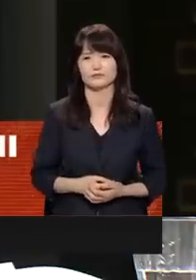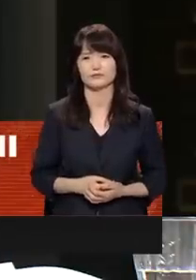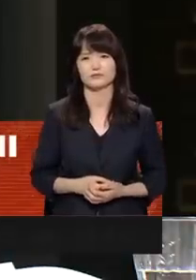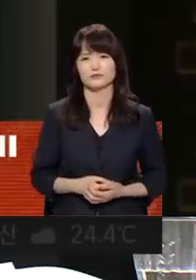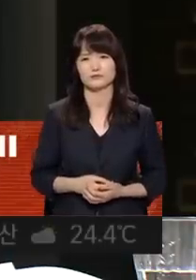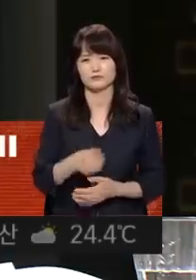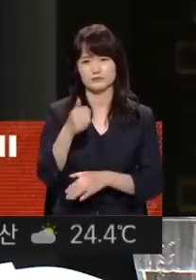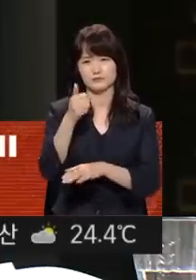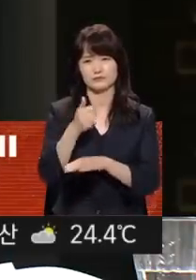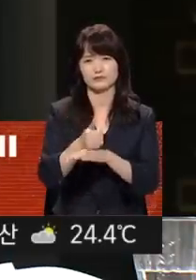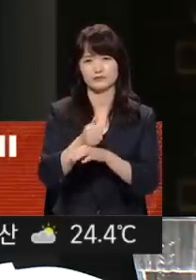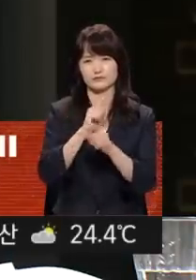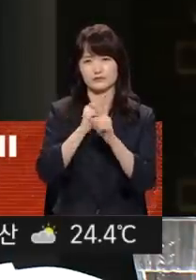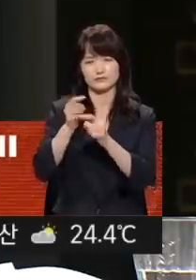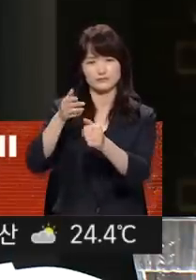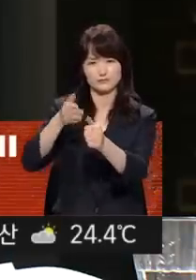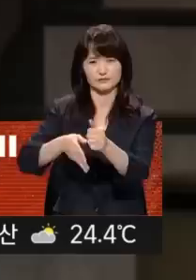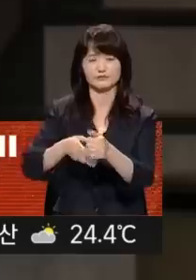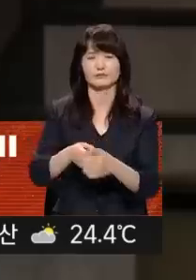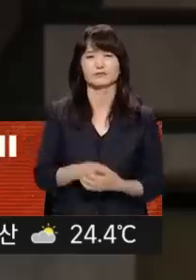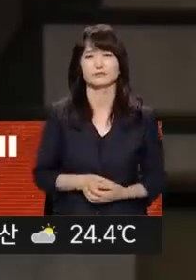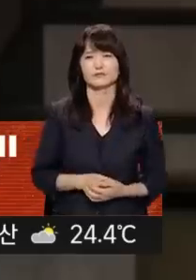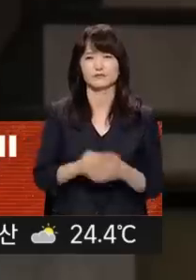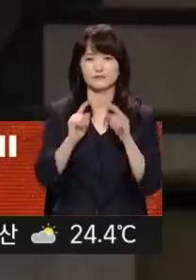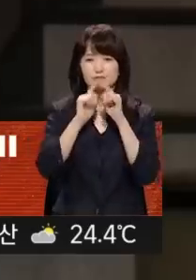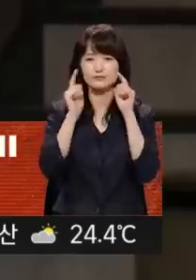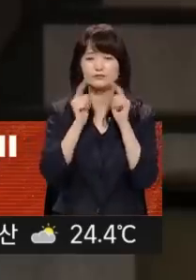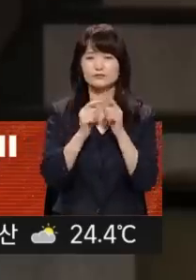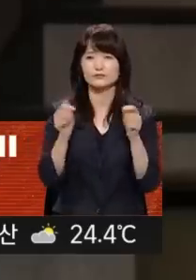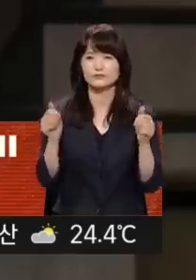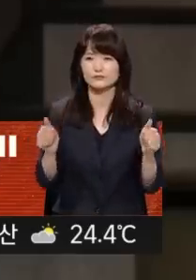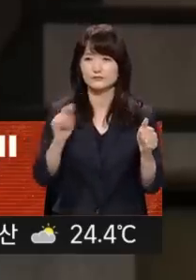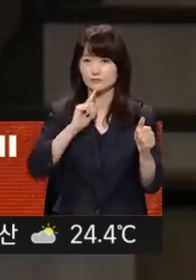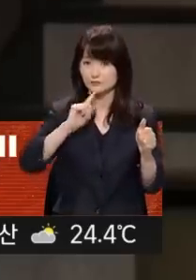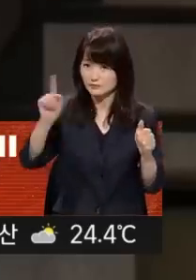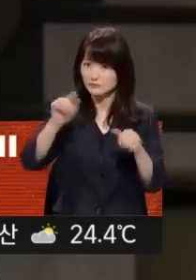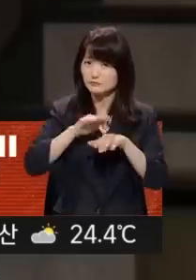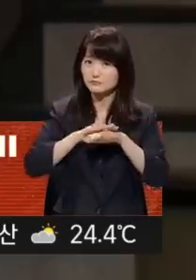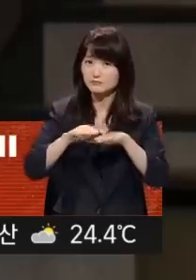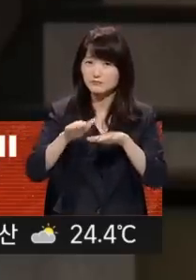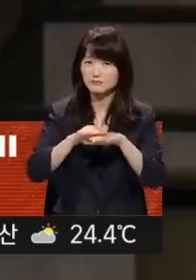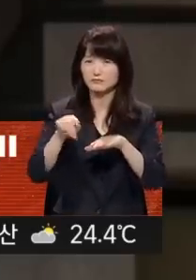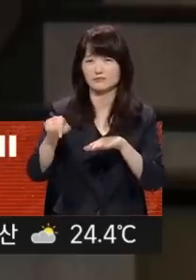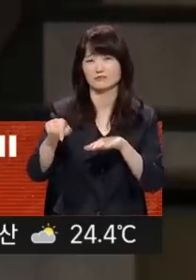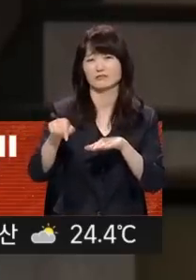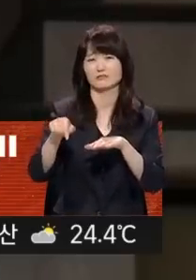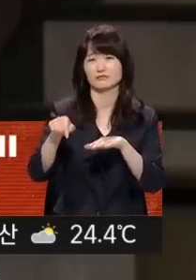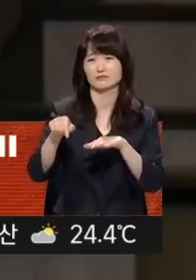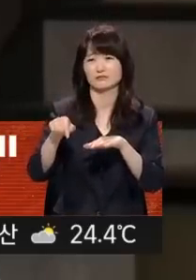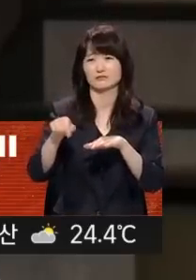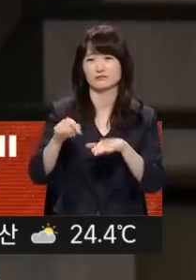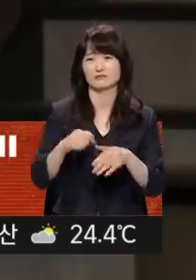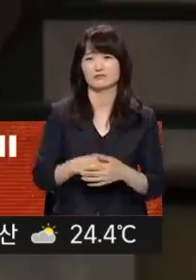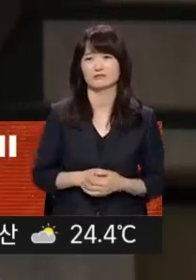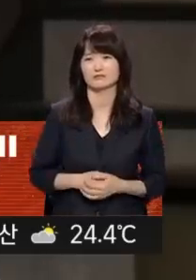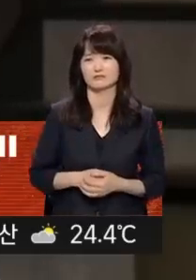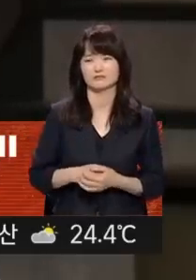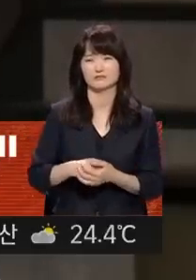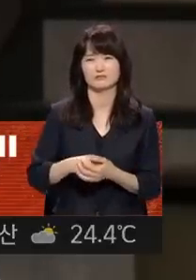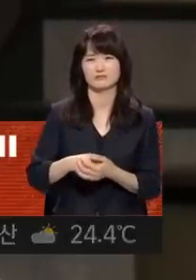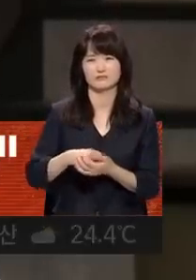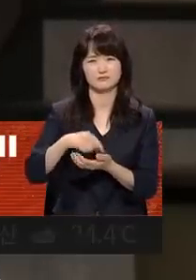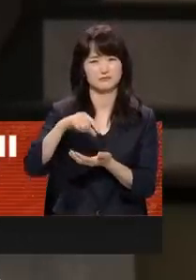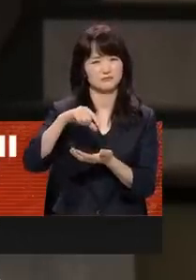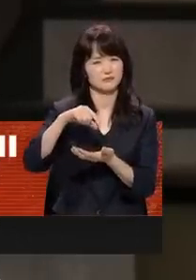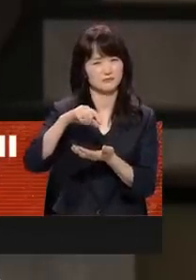마무리 말씀 좀 부탁드릴게요 사실 이것을 민사소송을 해서 뭐 해결한다고 하는 그 자체가 적합한